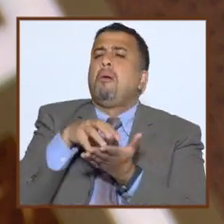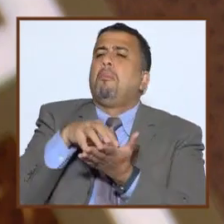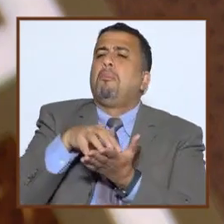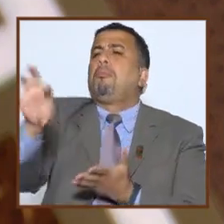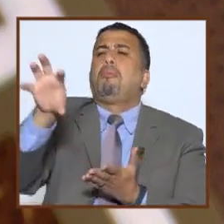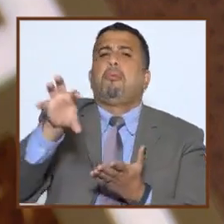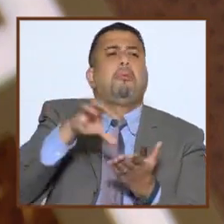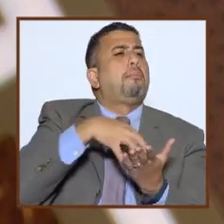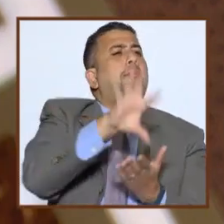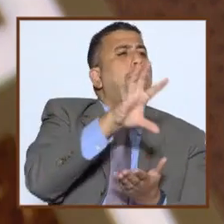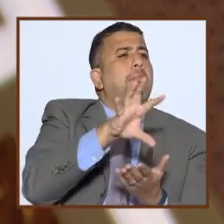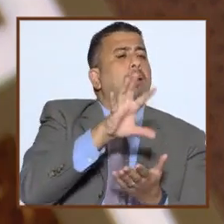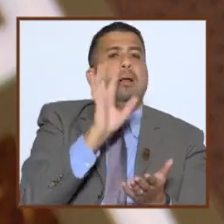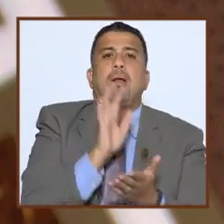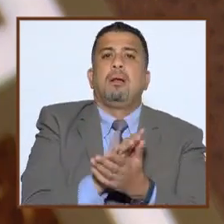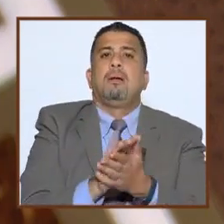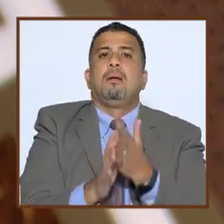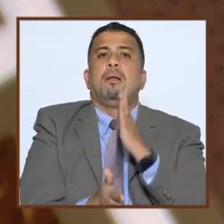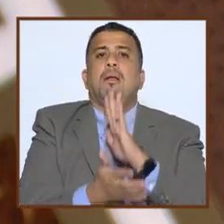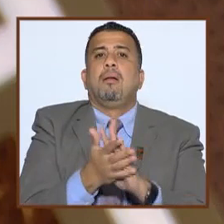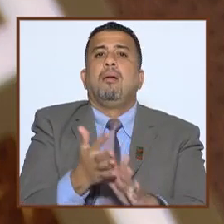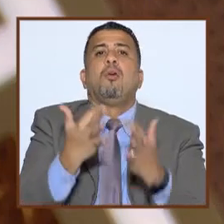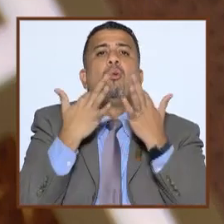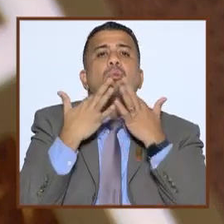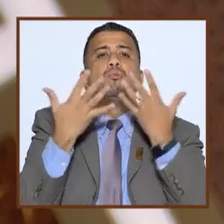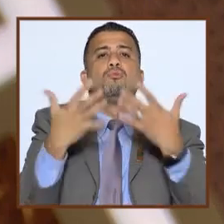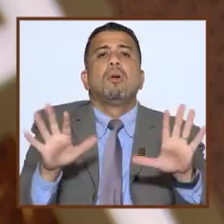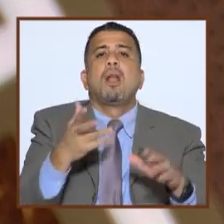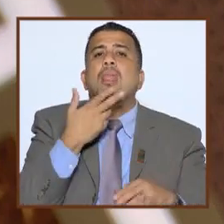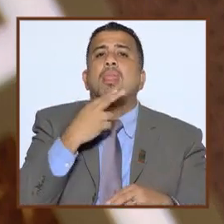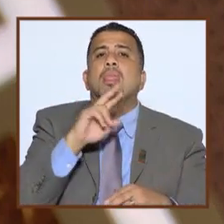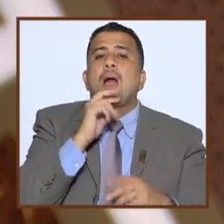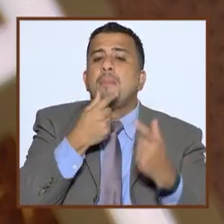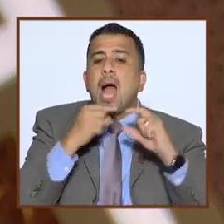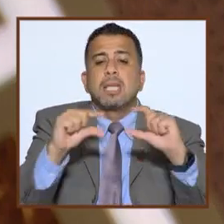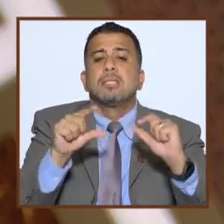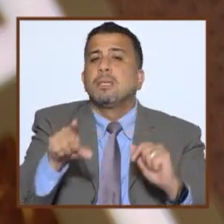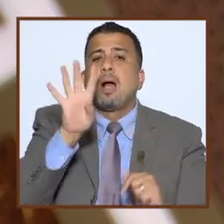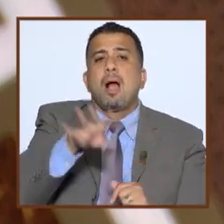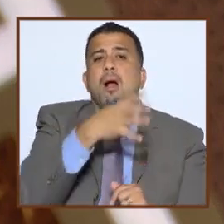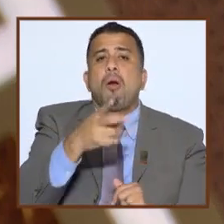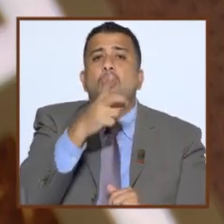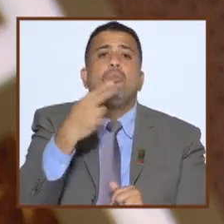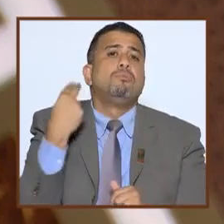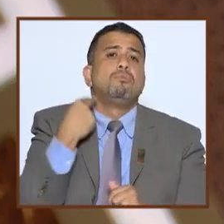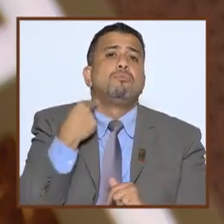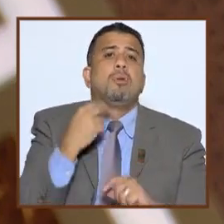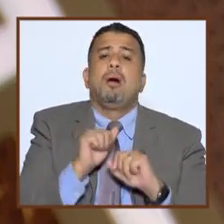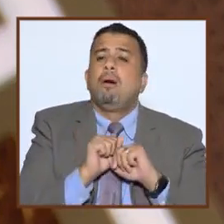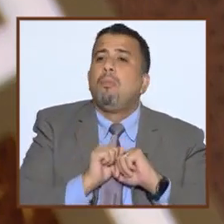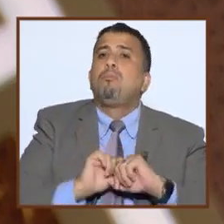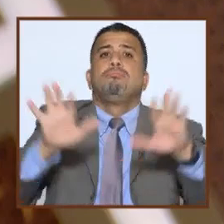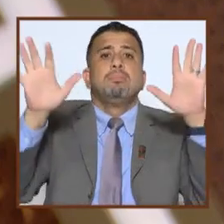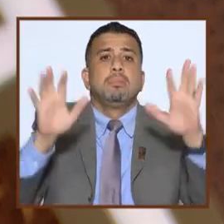اسير لها فاذا كانت خير خير لك واذا كانت شر شر عليك نسال الله العافيه والسلام وهذا الشر مثل ما ذكر